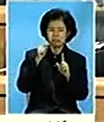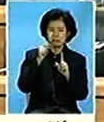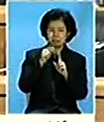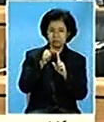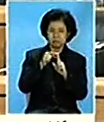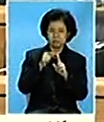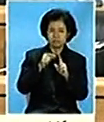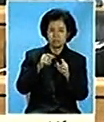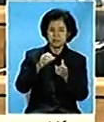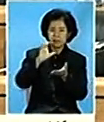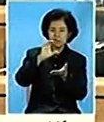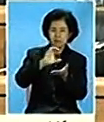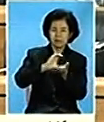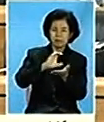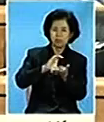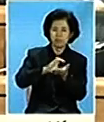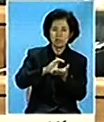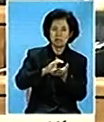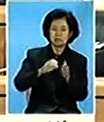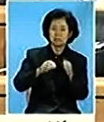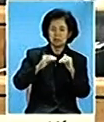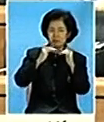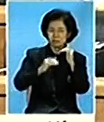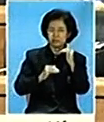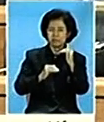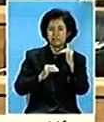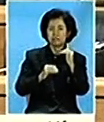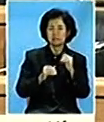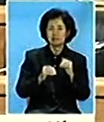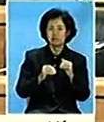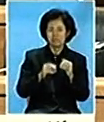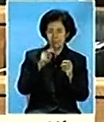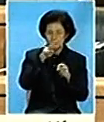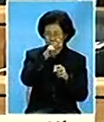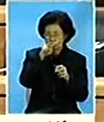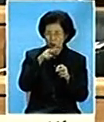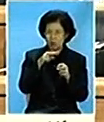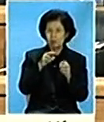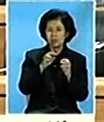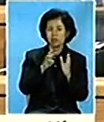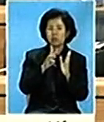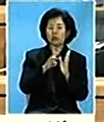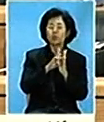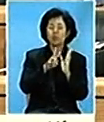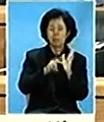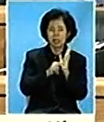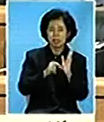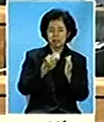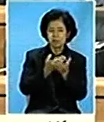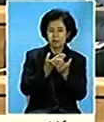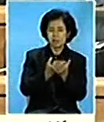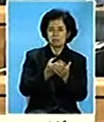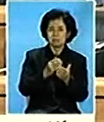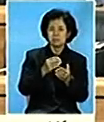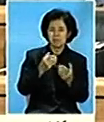การจัดตั้งงบประมาณขาดดุลนั้นถ้ามองในแง่ของวินัยการเงินกันครั้งแล้วข